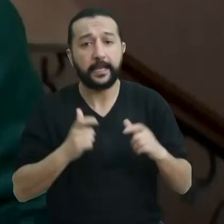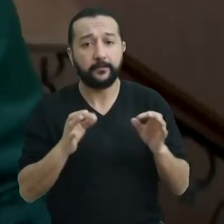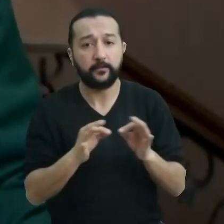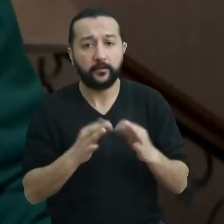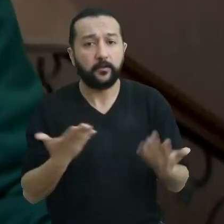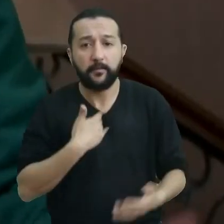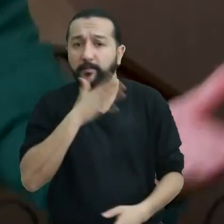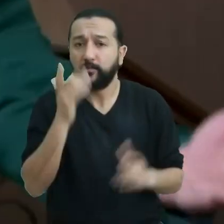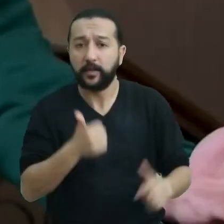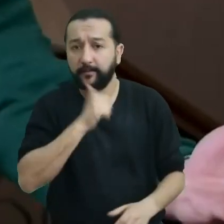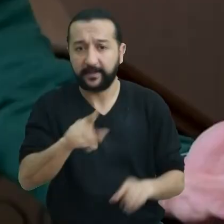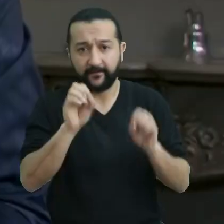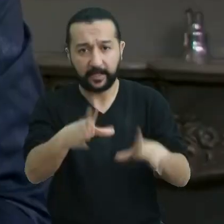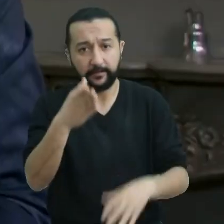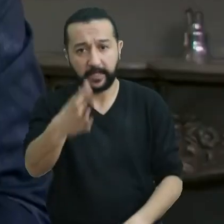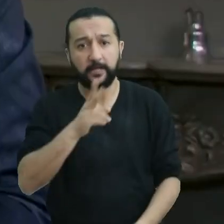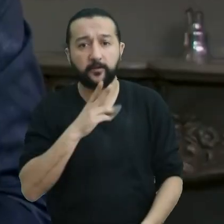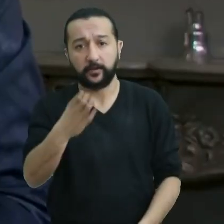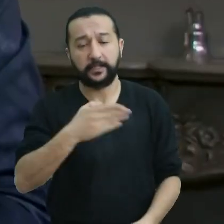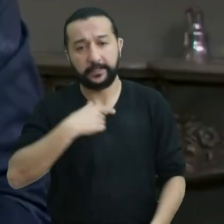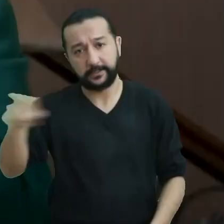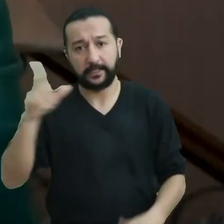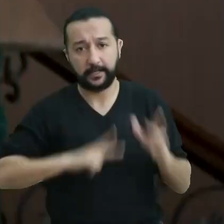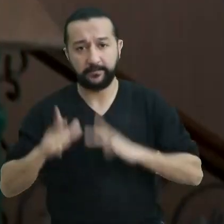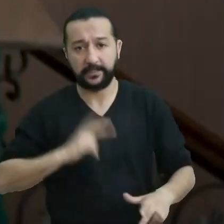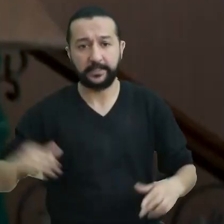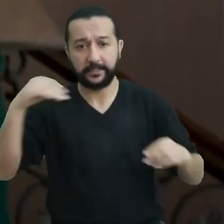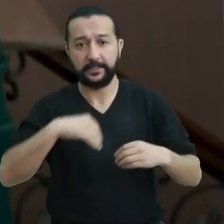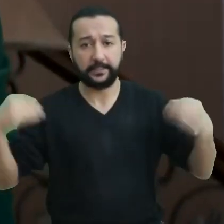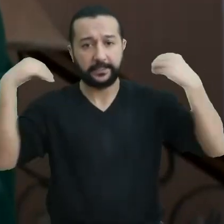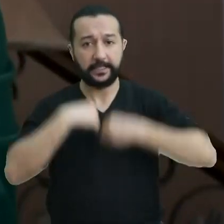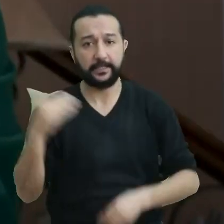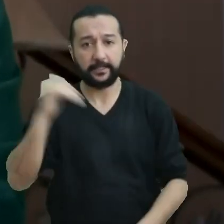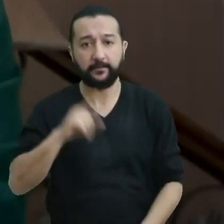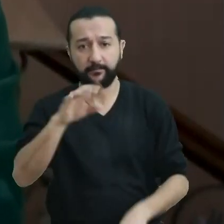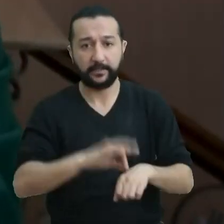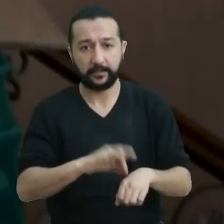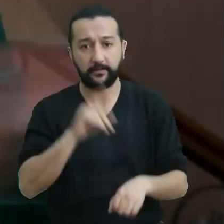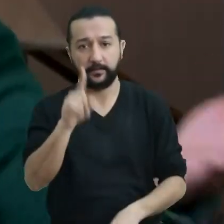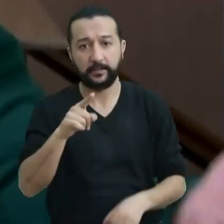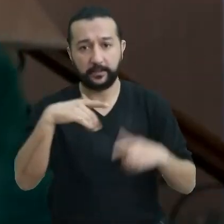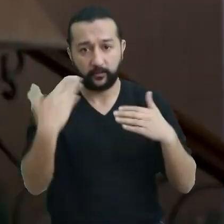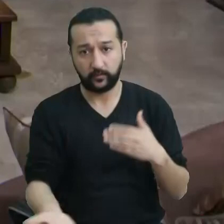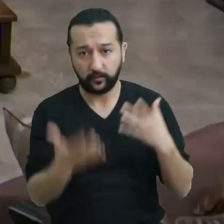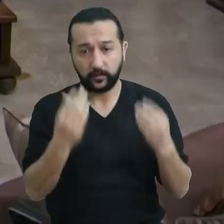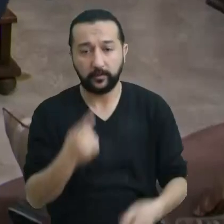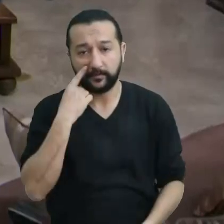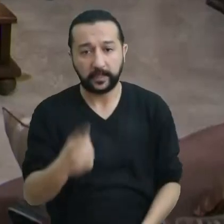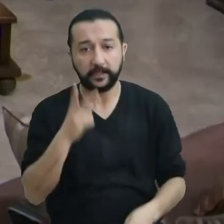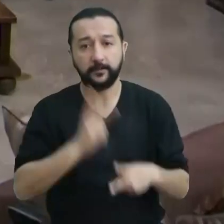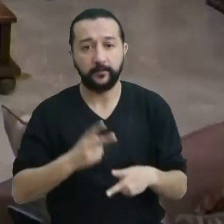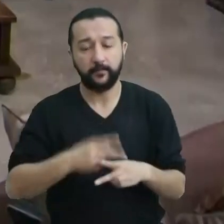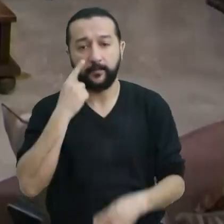Nurhan? Ben nereden bileyim abicim? Sana bıraktım ya en son ben fotoğrafı. Gittim üstümü değiştirdim. Ceketimi aldım. Bir dakika. Yere mi düştü acaba? Nurhan